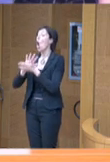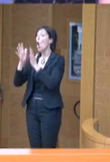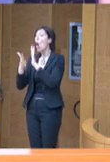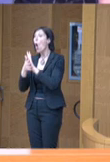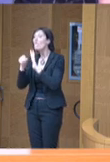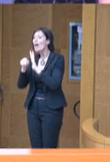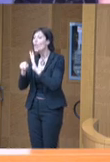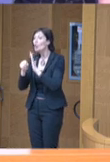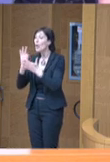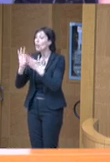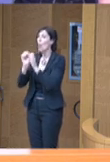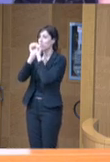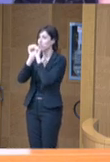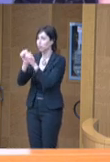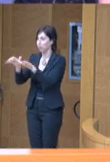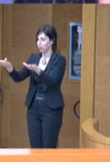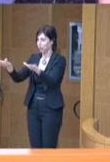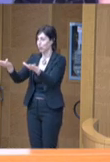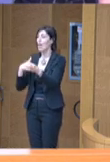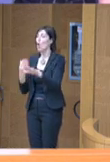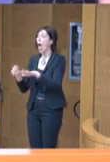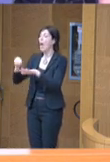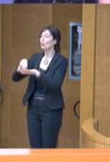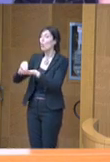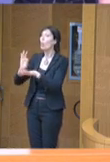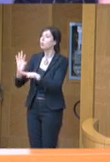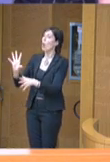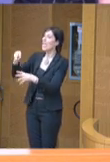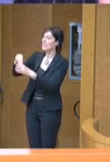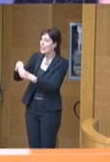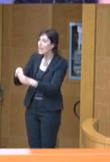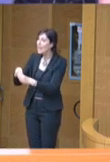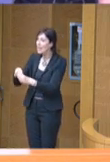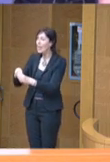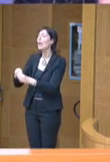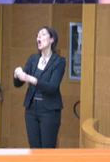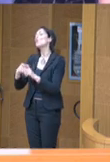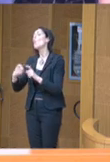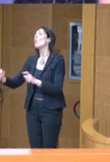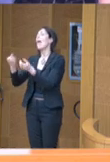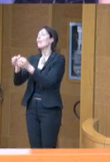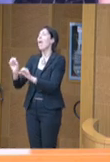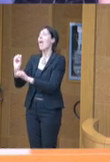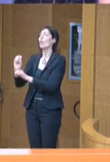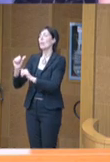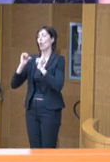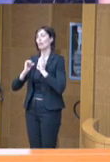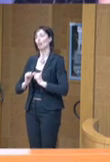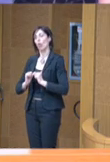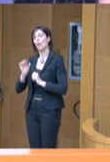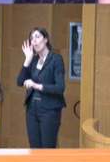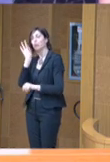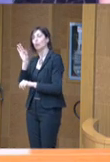la convenzione nelle scuole, e aggiungo inserirla nell'ambito dell'educazione civica, perché anche da questo punto di vista